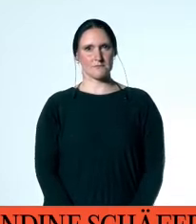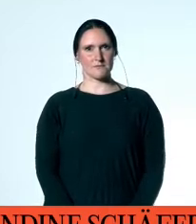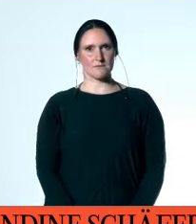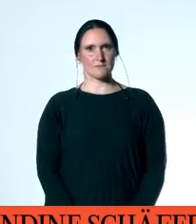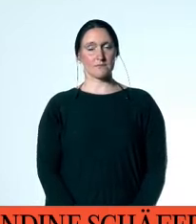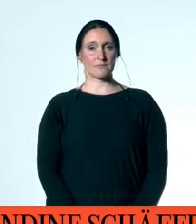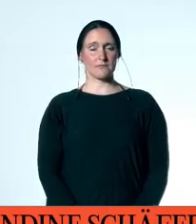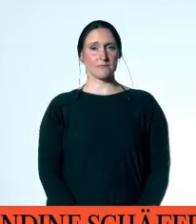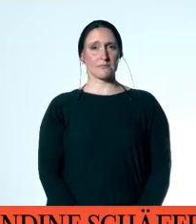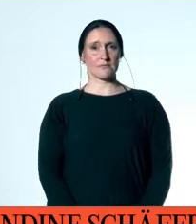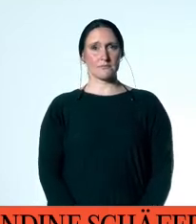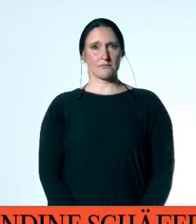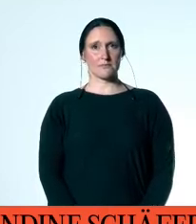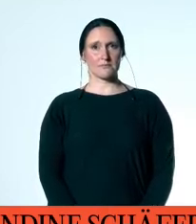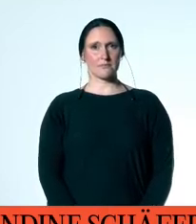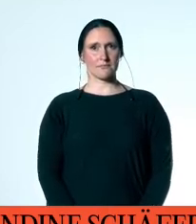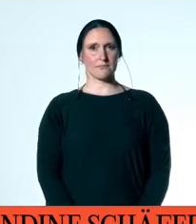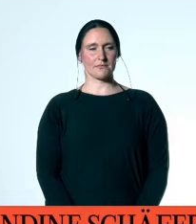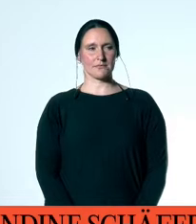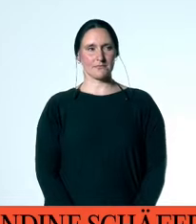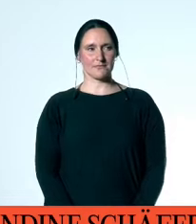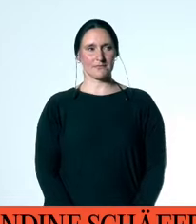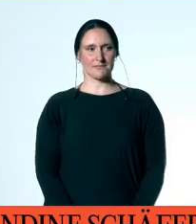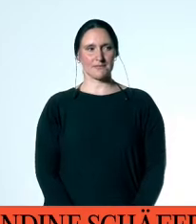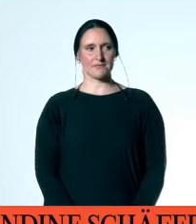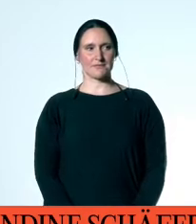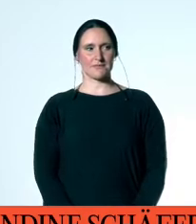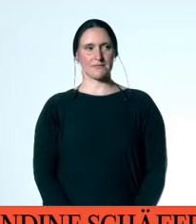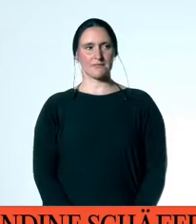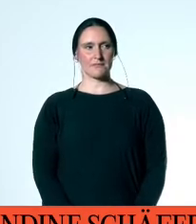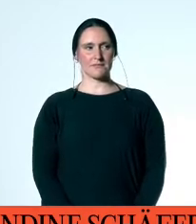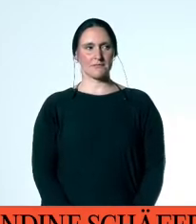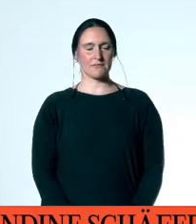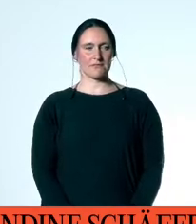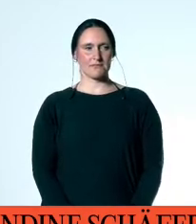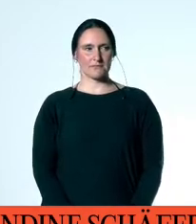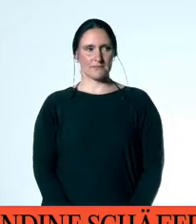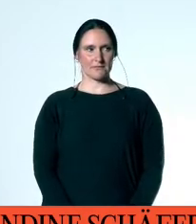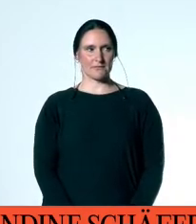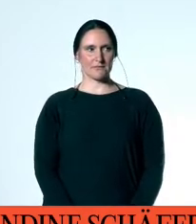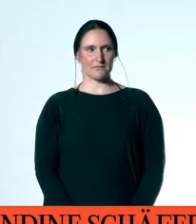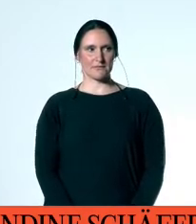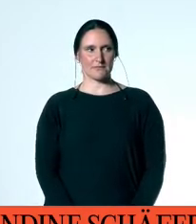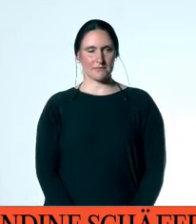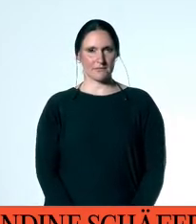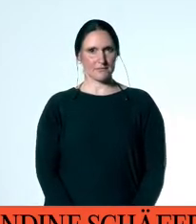war insgesamt eine gute Erfahrung, aber doch eine sehr starke Erfahrung. In Quito